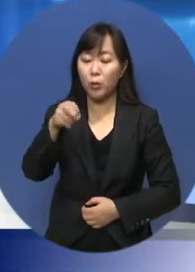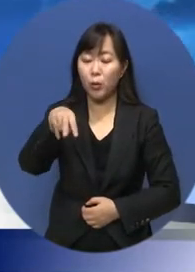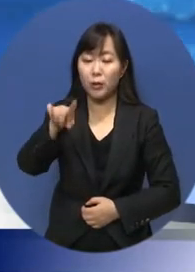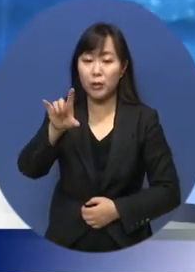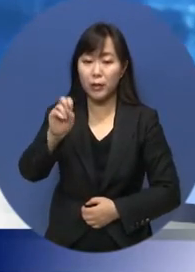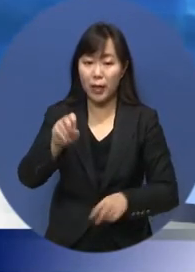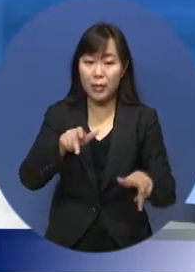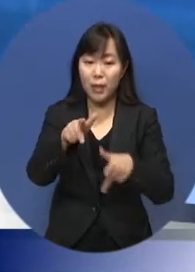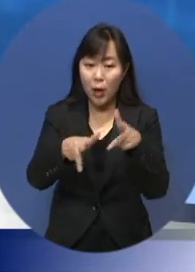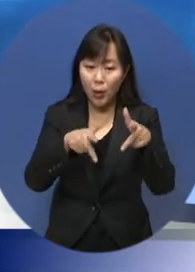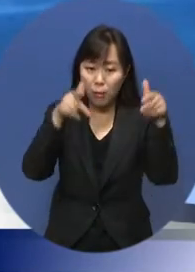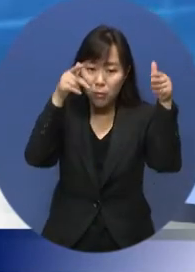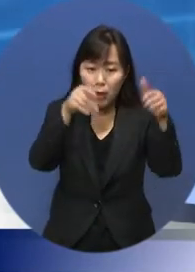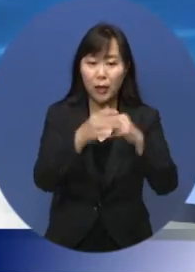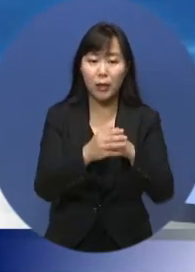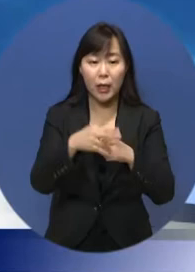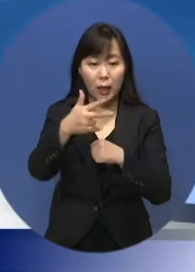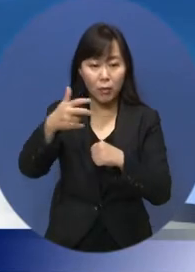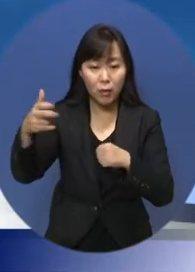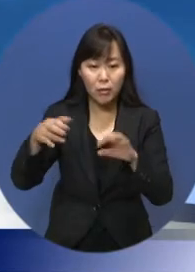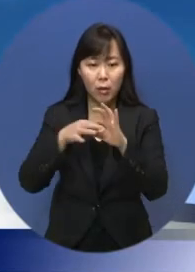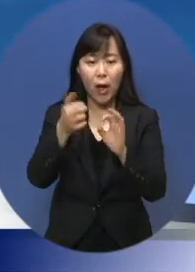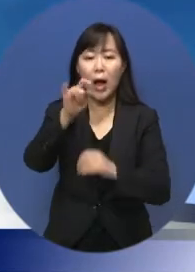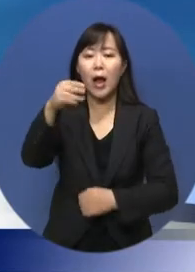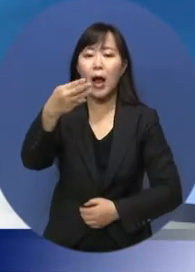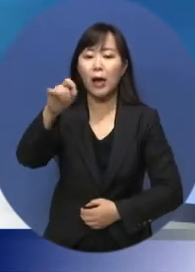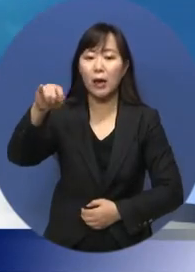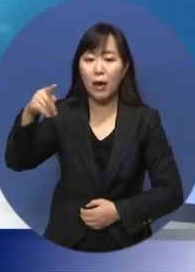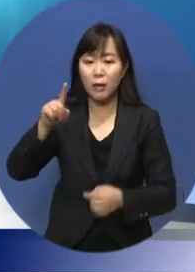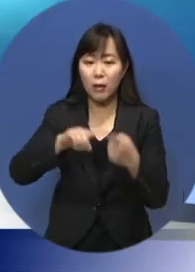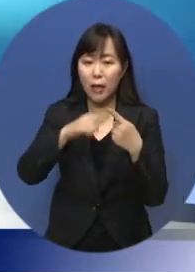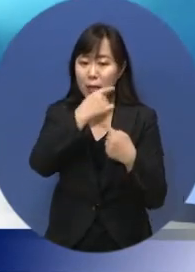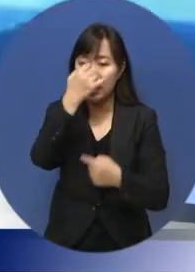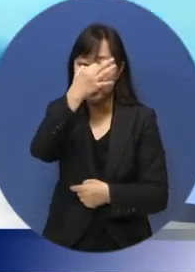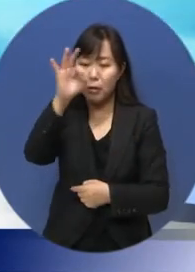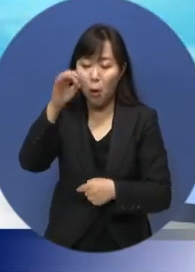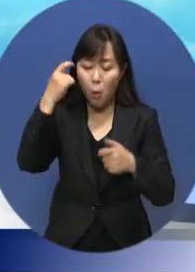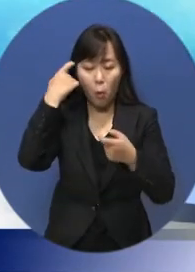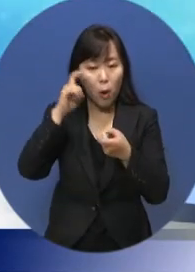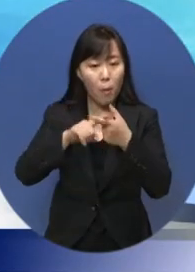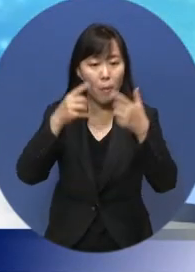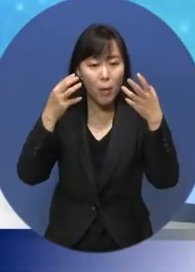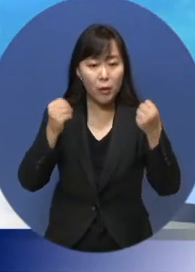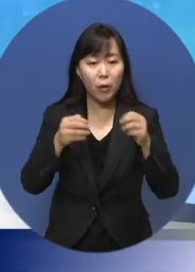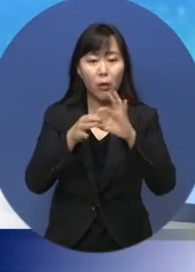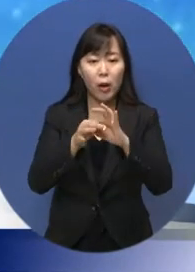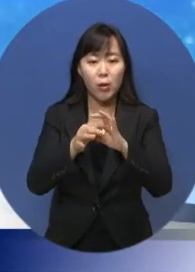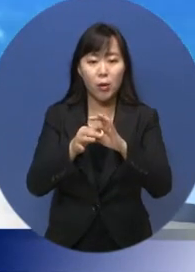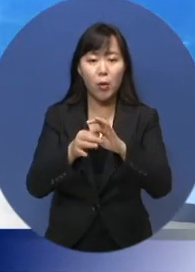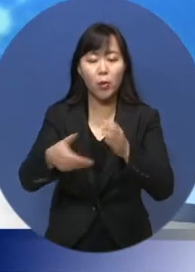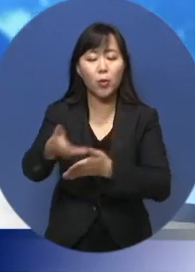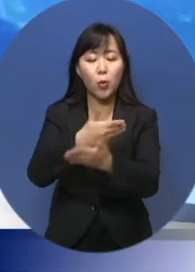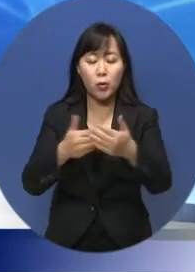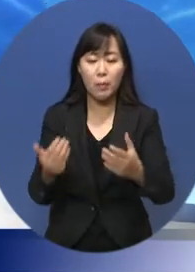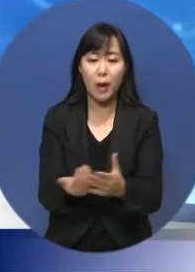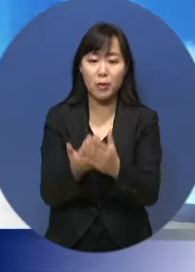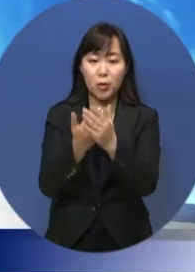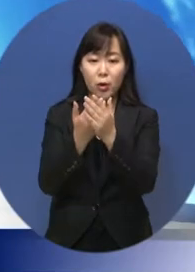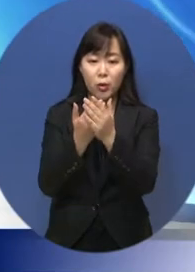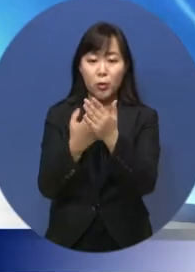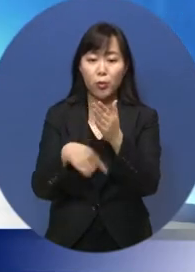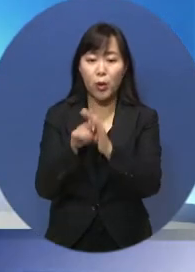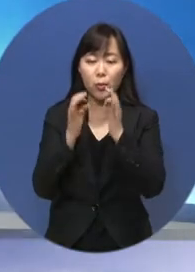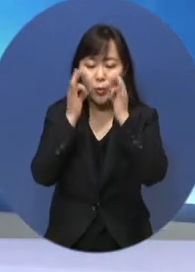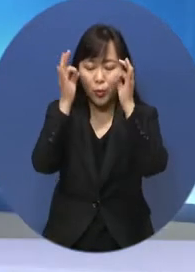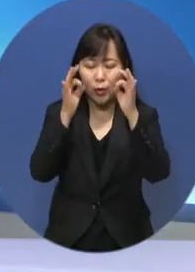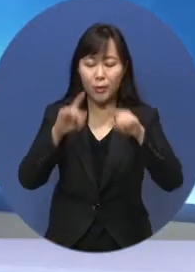특히 인도네시아 할랄 인증에 대한 관심이 높아지고 있는데요. 복지TV가 교류 증진을 위한 노력에 함께하기로